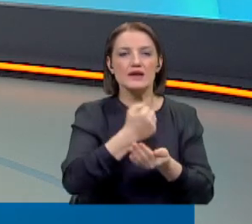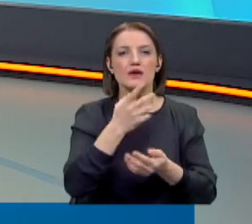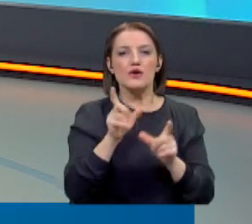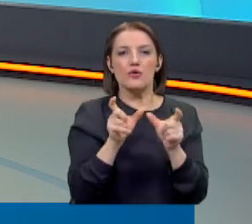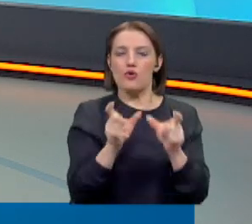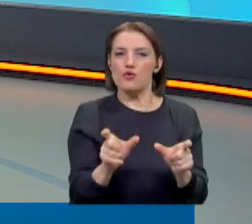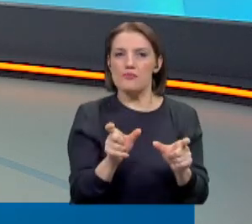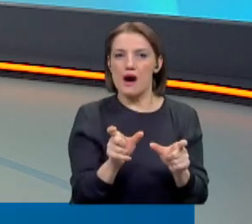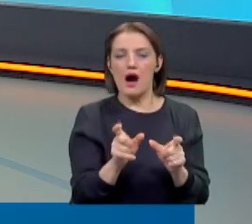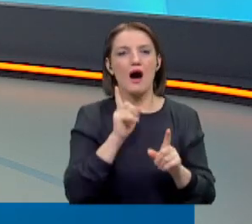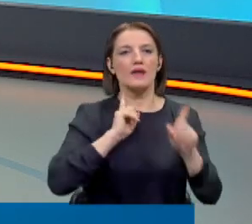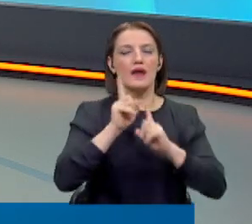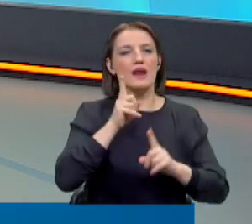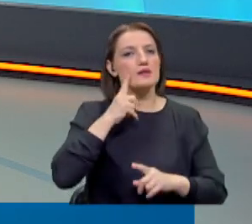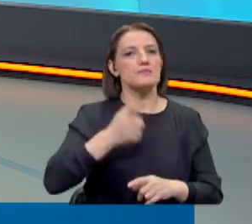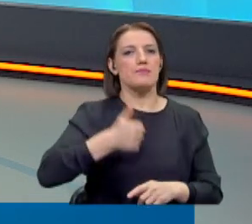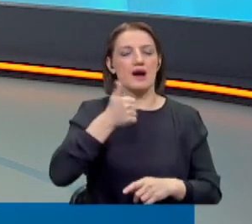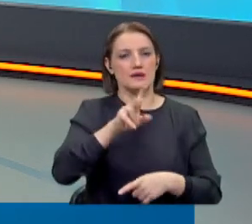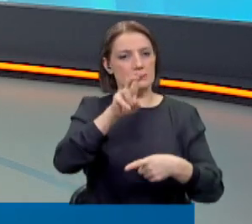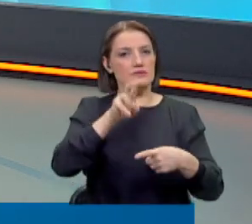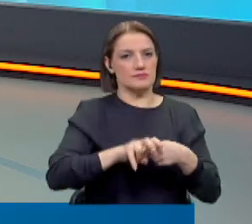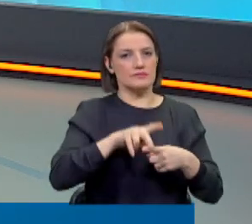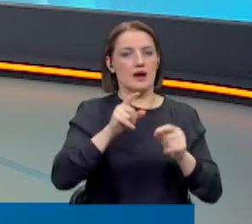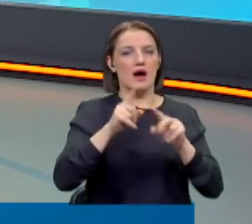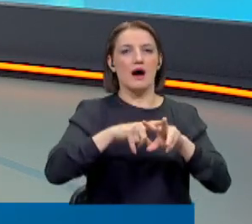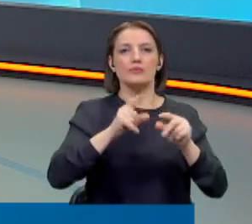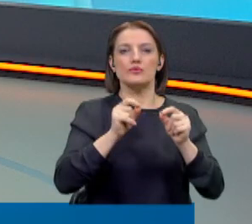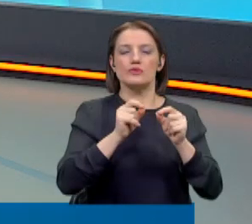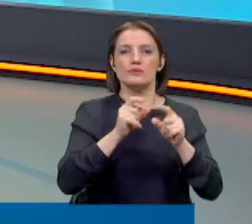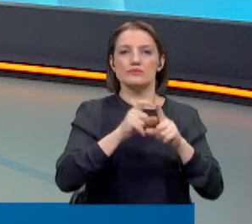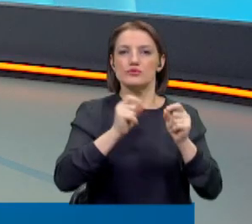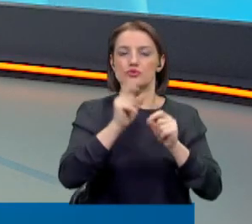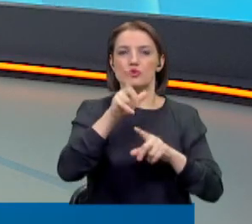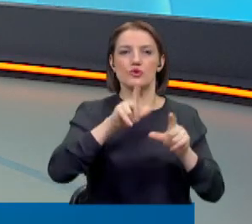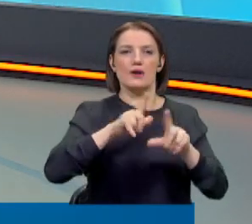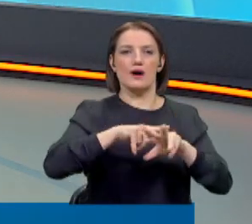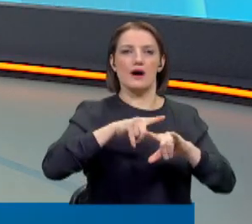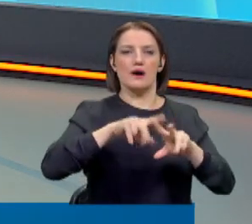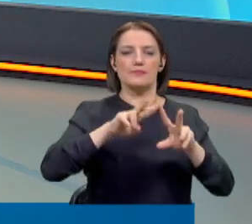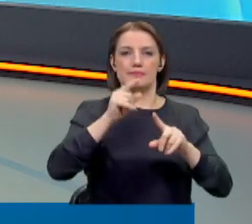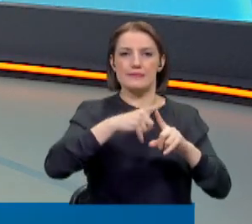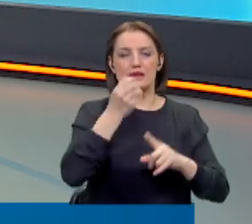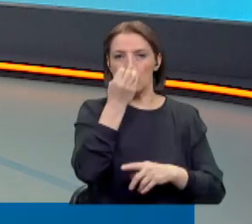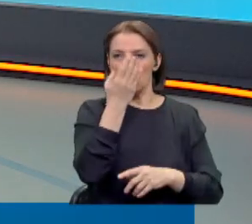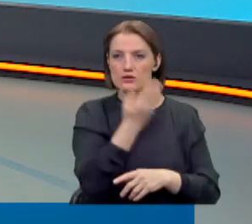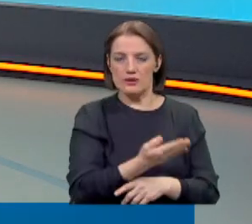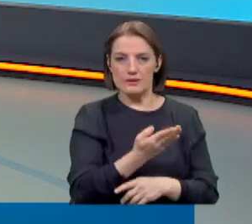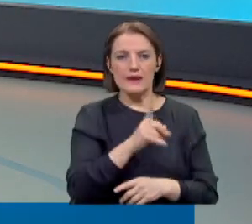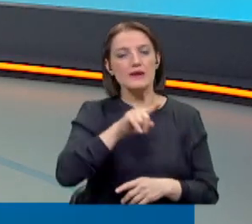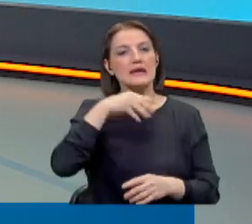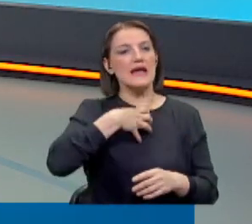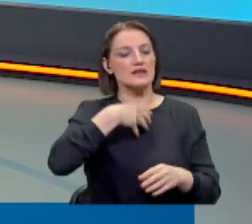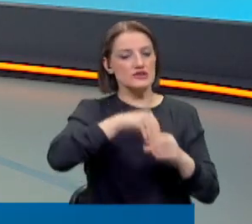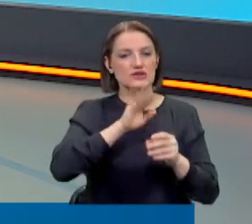gününde a mi Evet bakanıydı o zaman o koltukta aydı Abdülhamit Gül sadece Ekrem İmamoğlu için söylemedi kendisi için de söylediği diğer